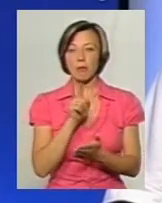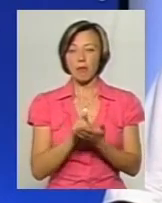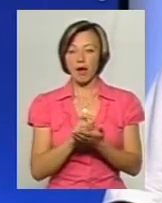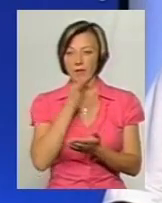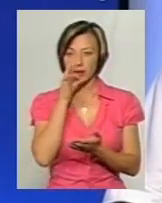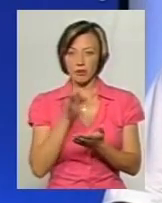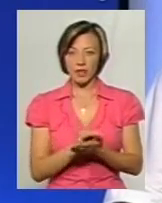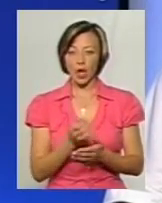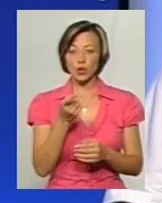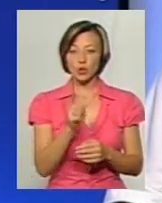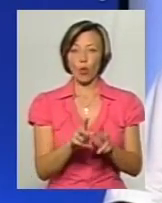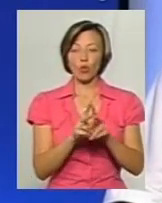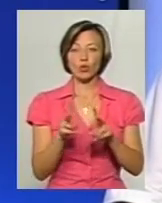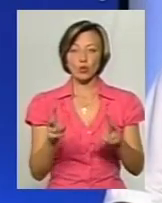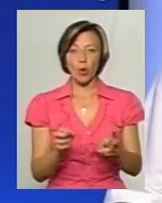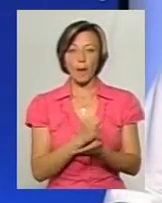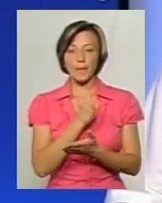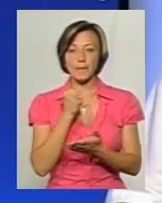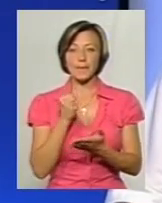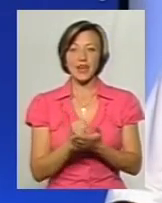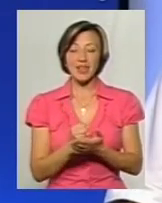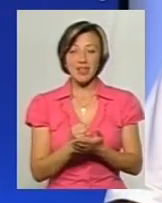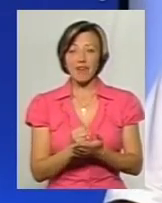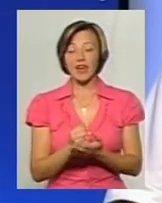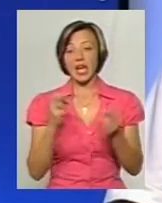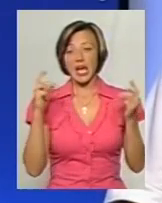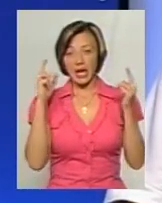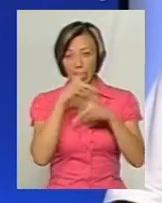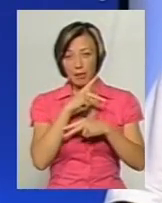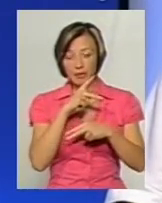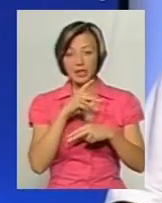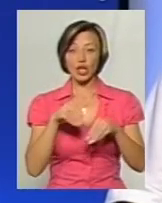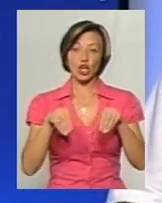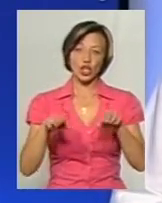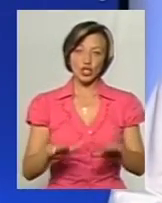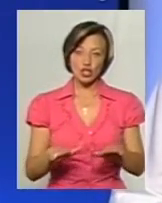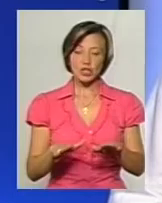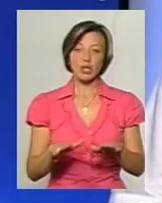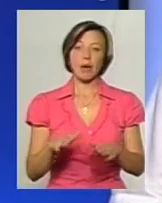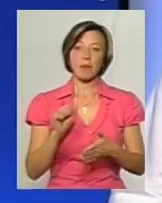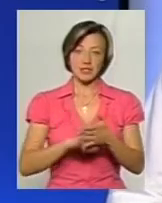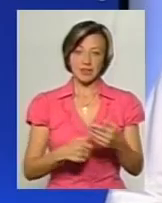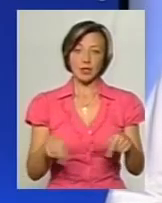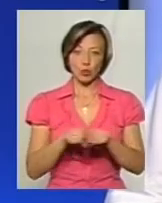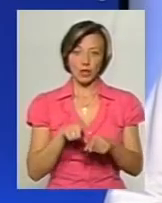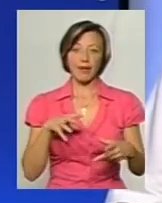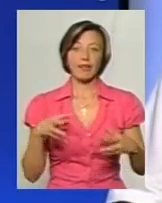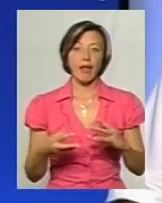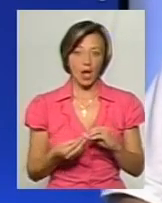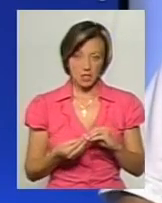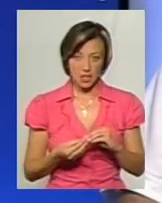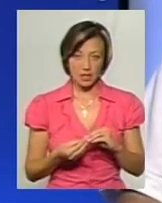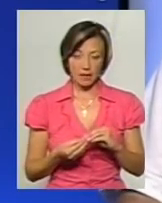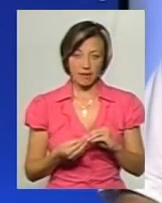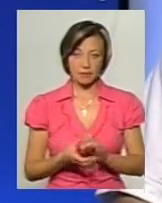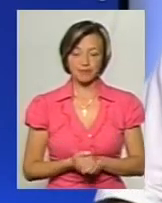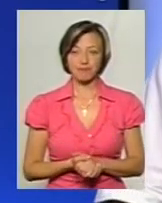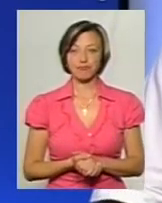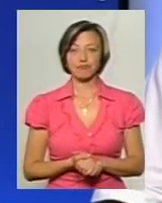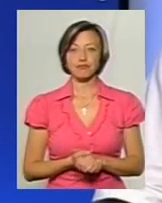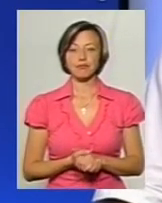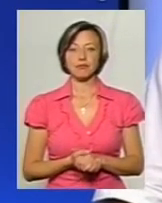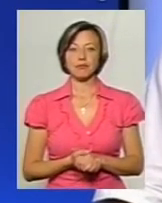відповідати той, хто прийняв ці хибні і ті рішення, які призвели до таких наслідків.